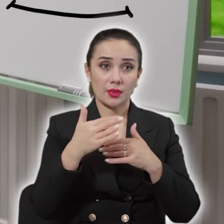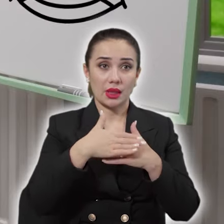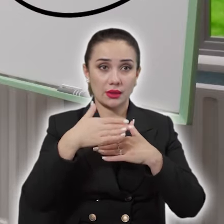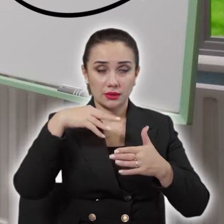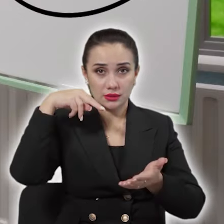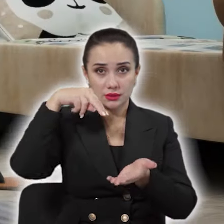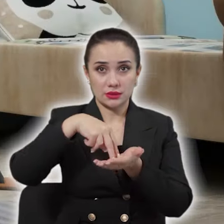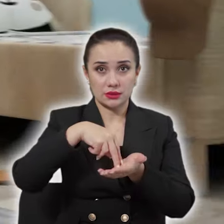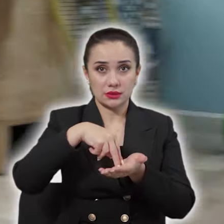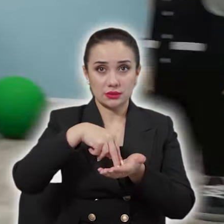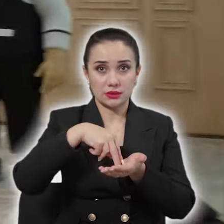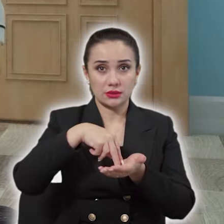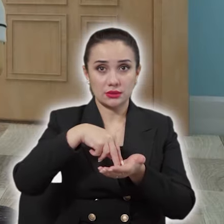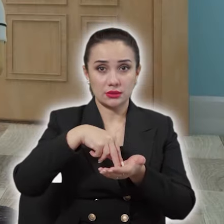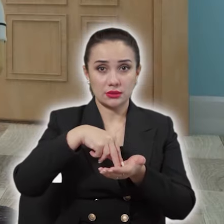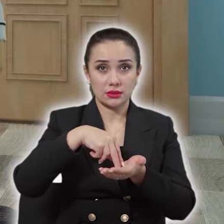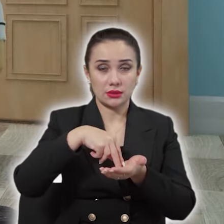Endi eshik tagiga.